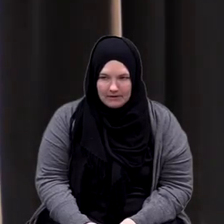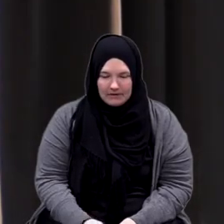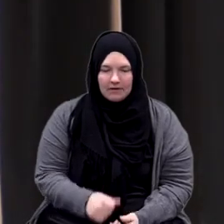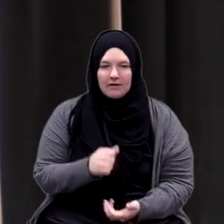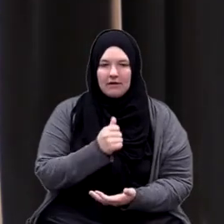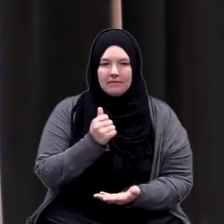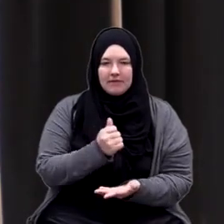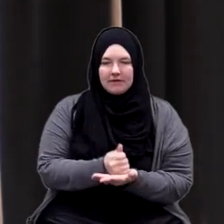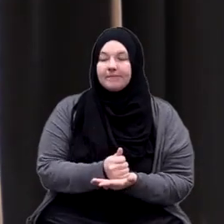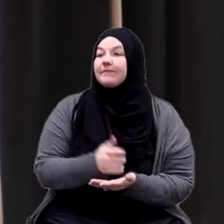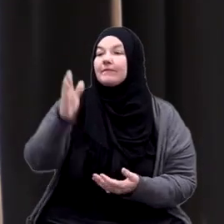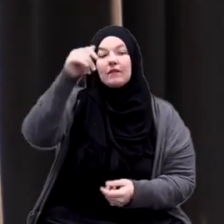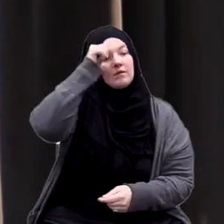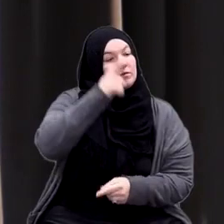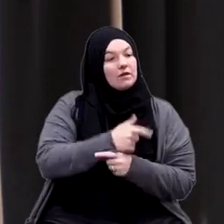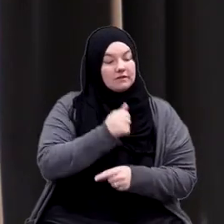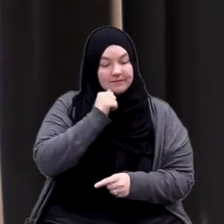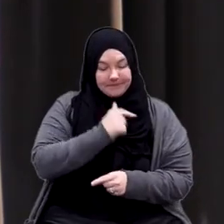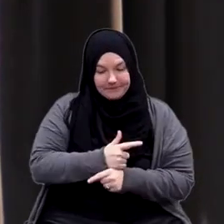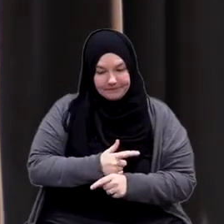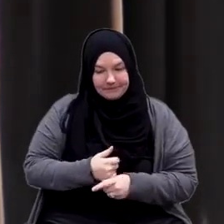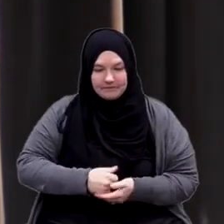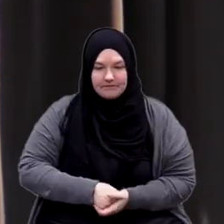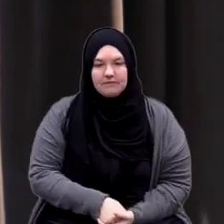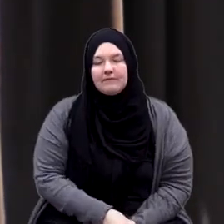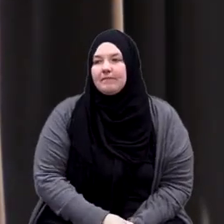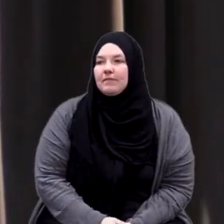أمين. Brothers and sisters,